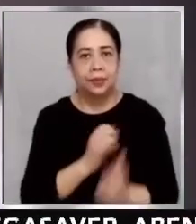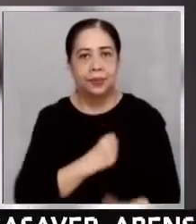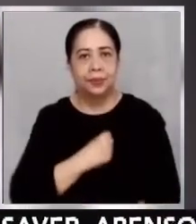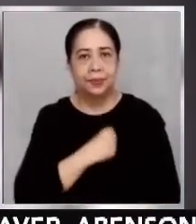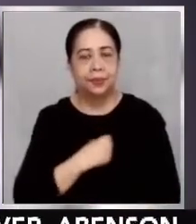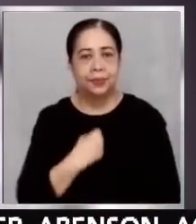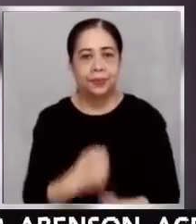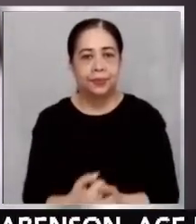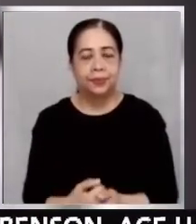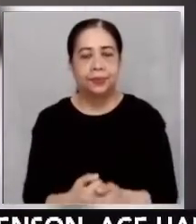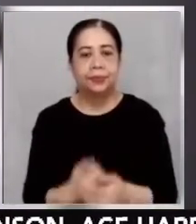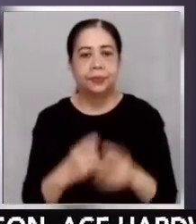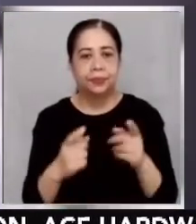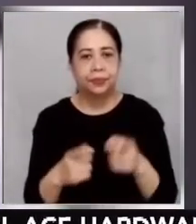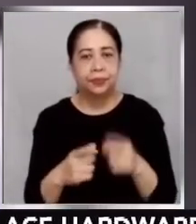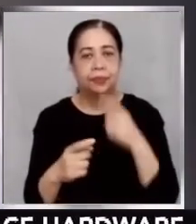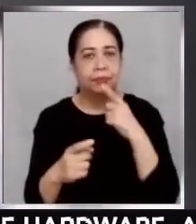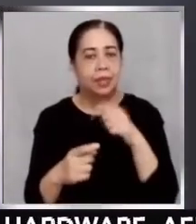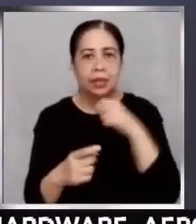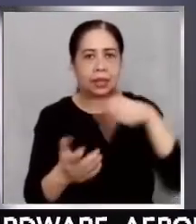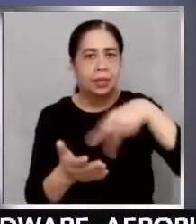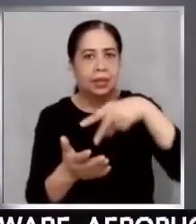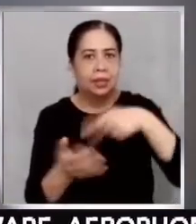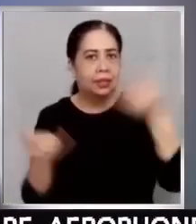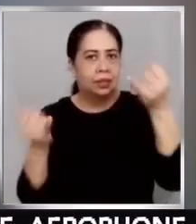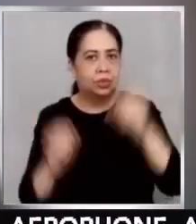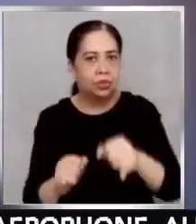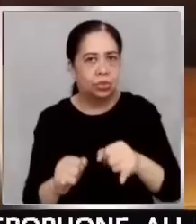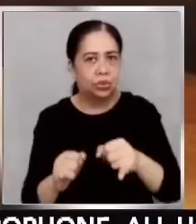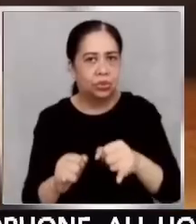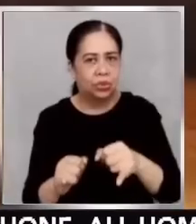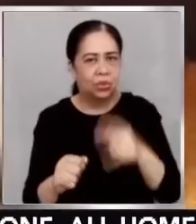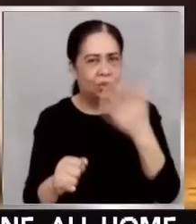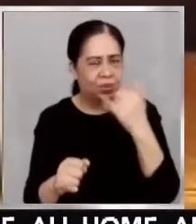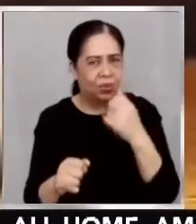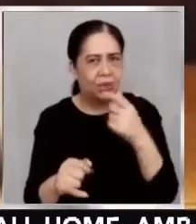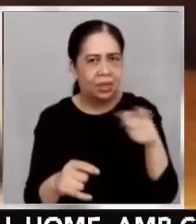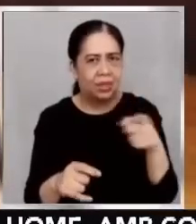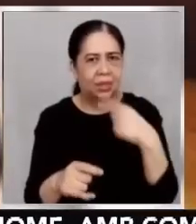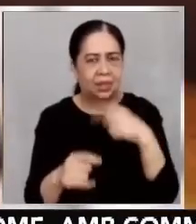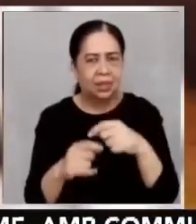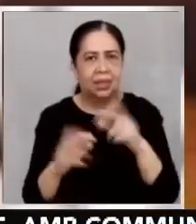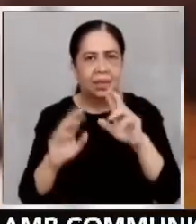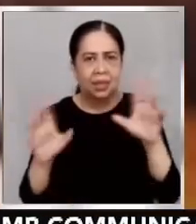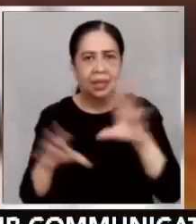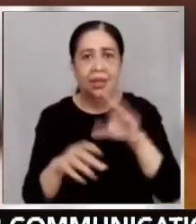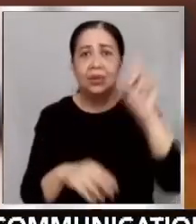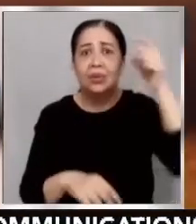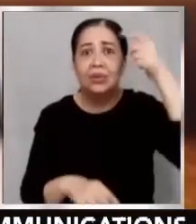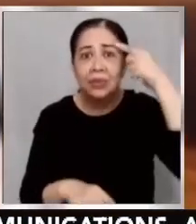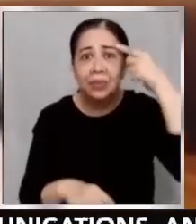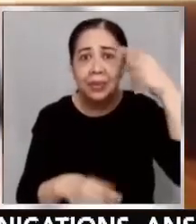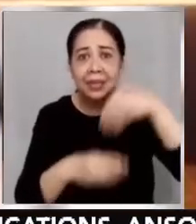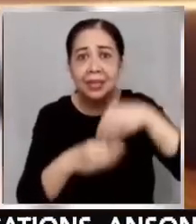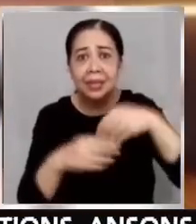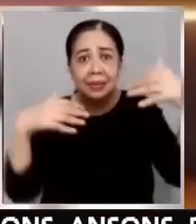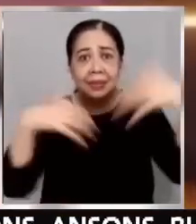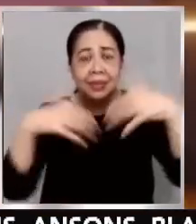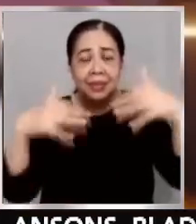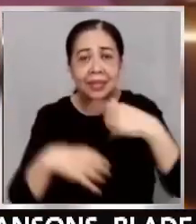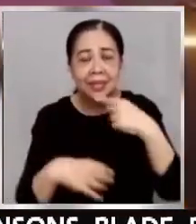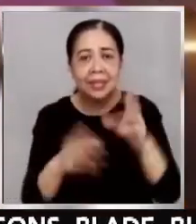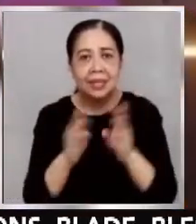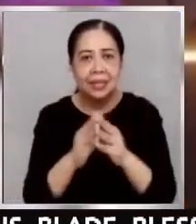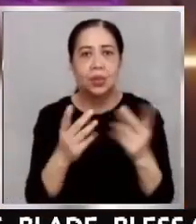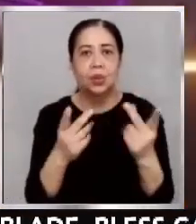ilan, hindi ang pagkasayaw ang issue, kundi ang pagkasalito sa pagitipon ng gobyerno. Paglilinaw ng dilemos, ginawa yan